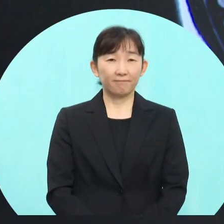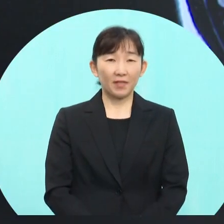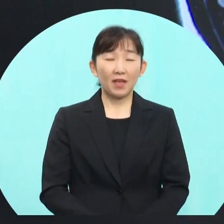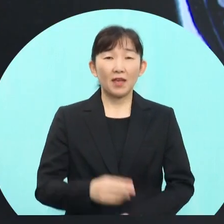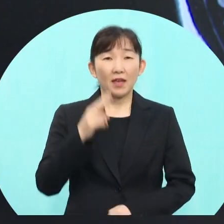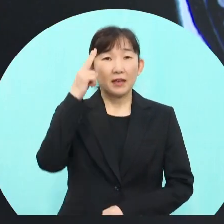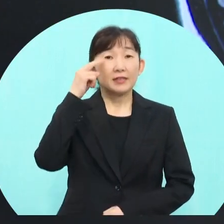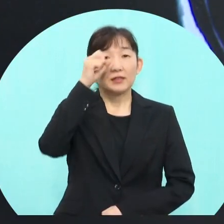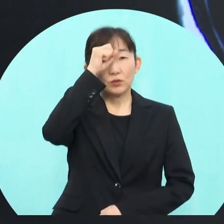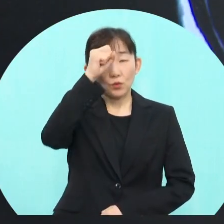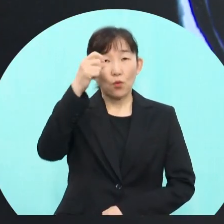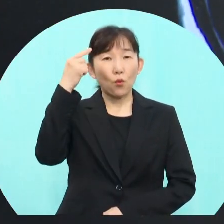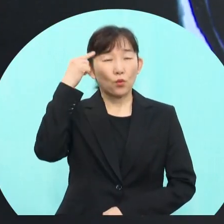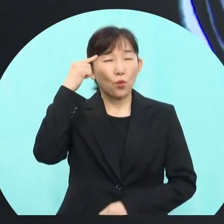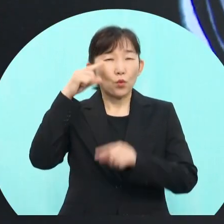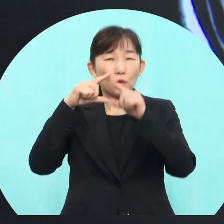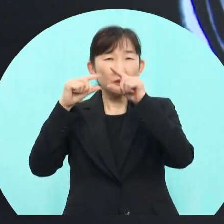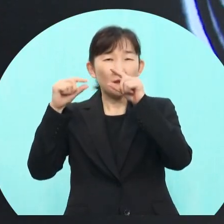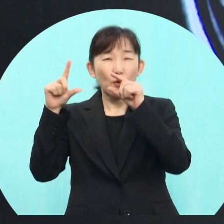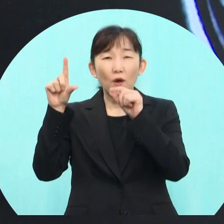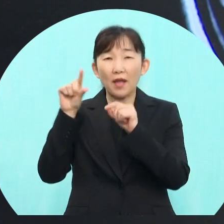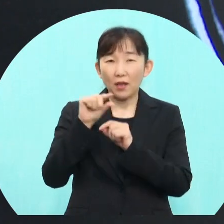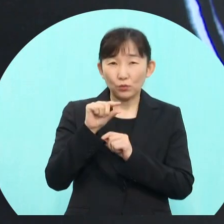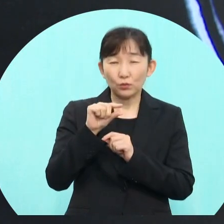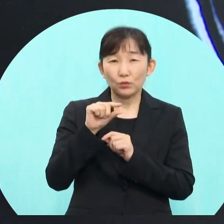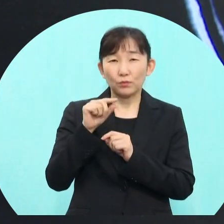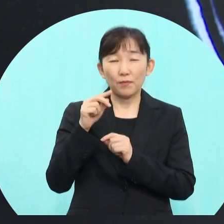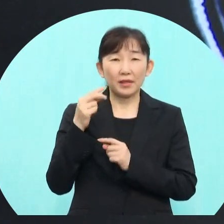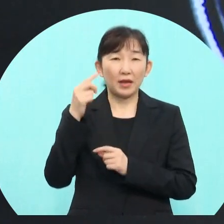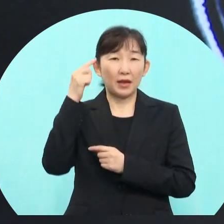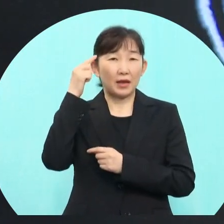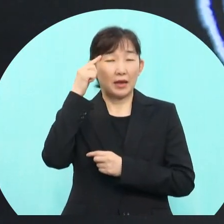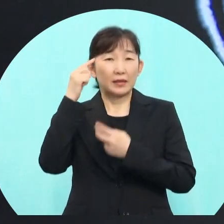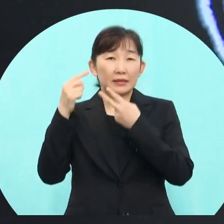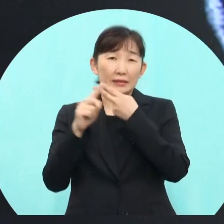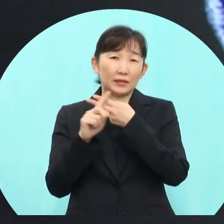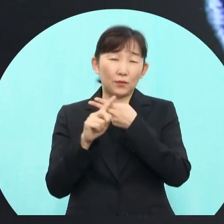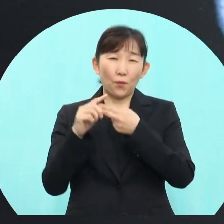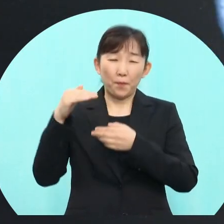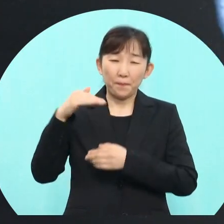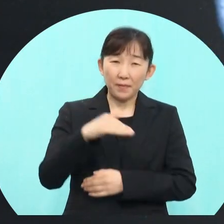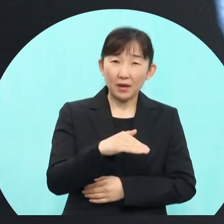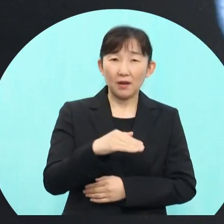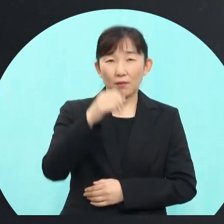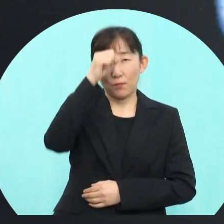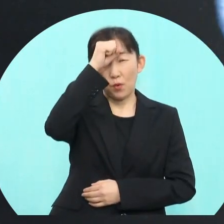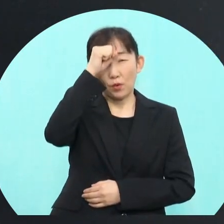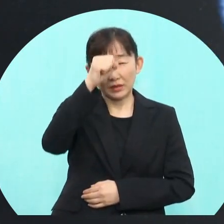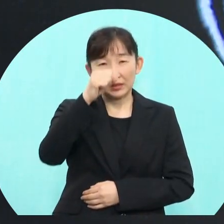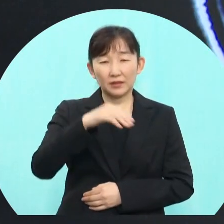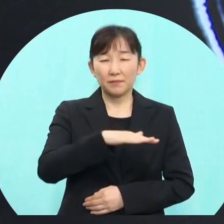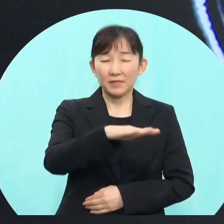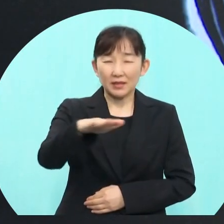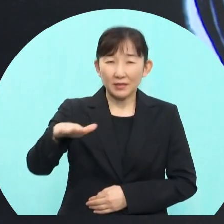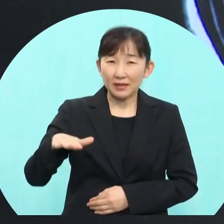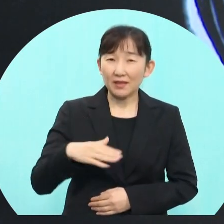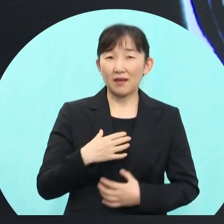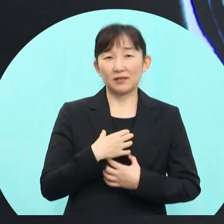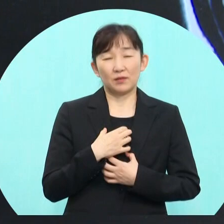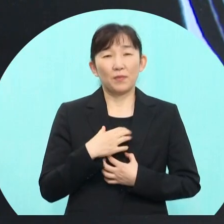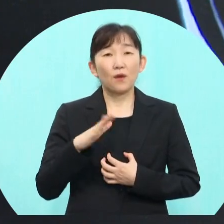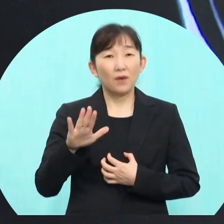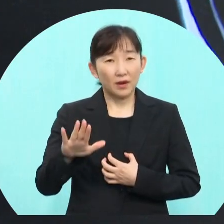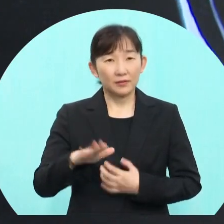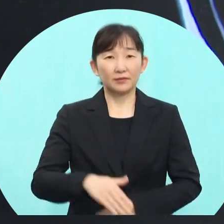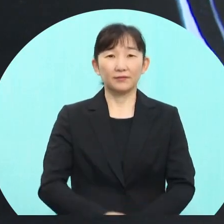い、認知症は脳の細胞が減少したり働きが悪くなったりする病気で、誰にも起こる可能